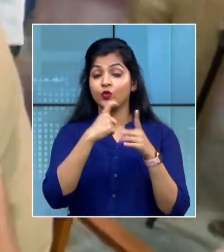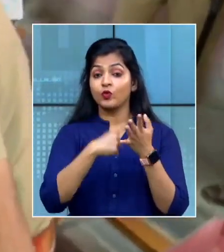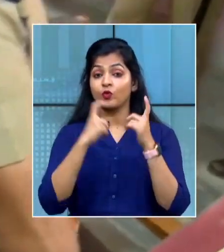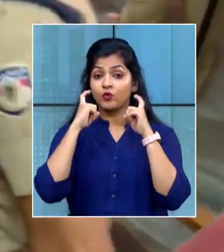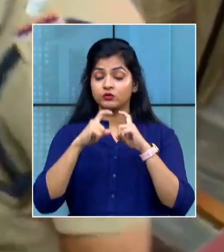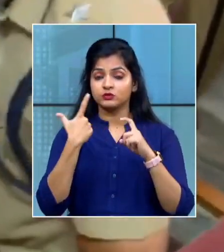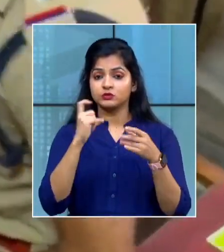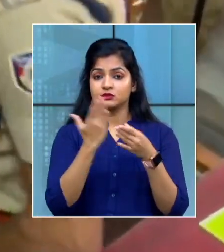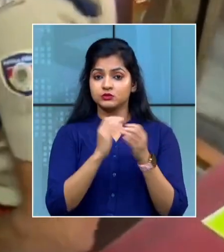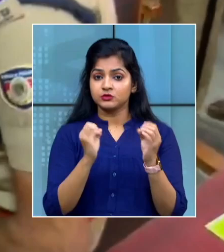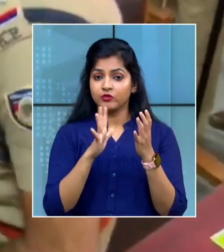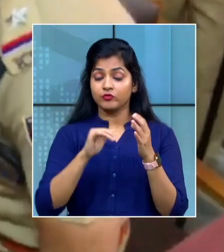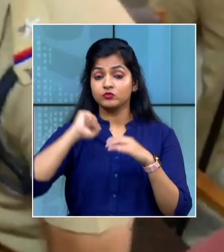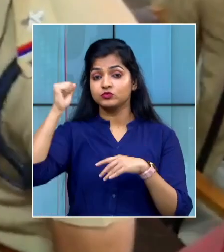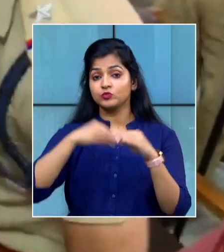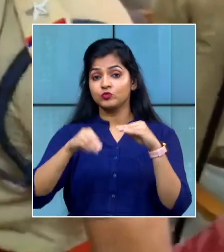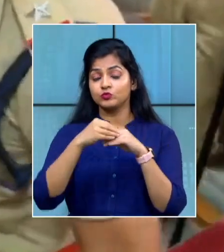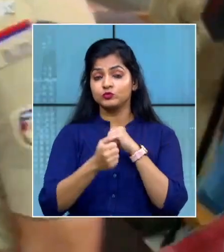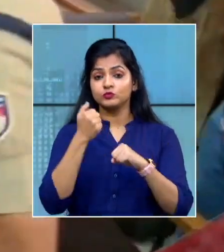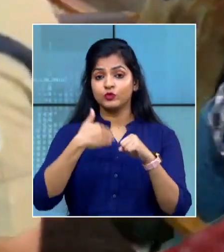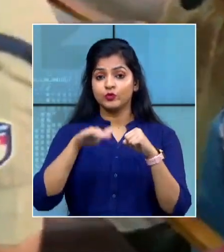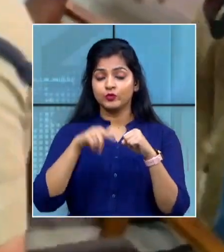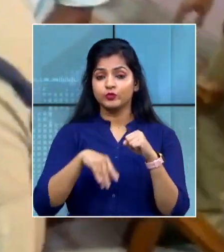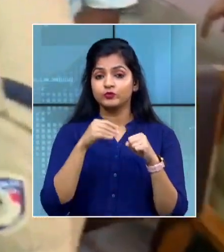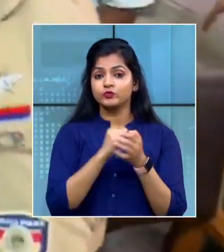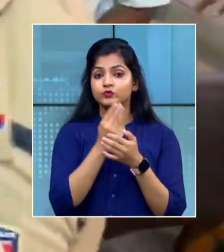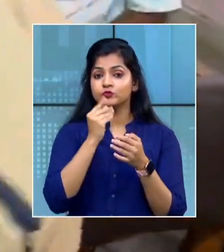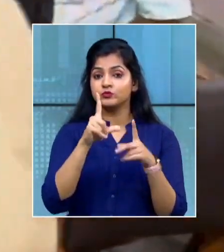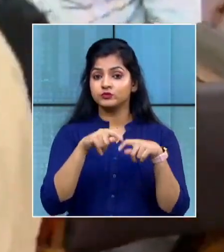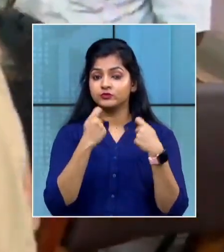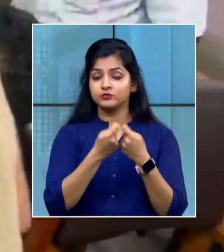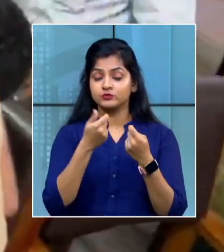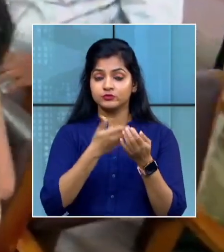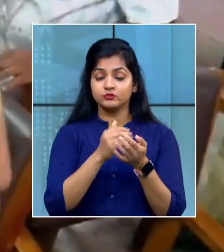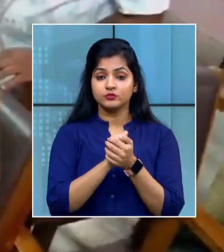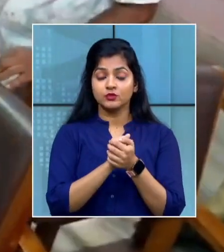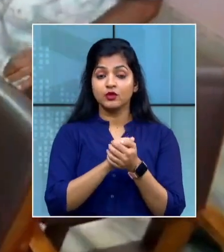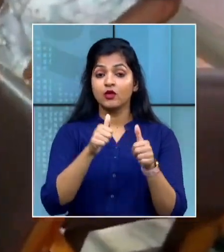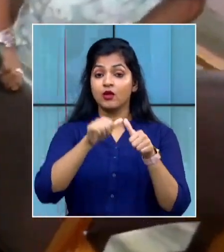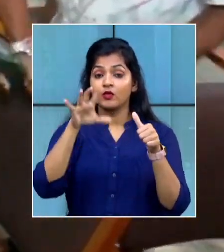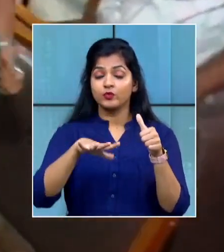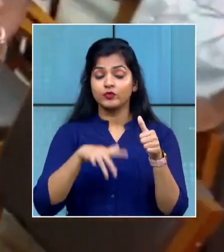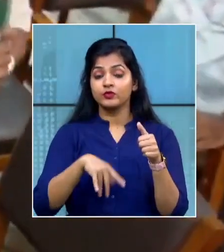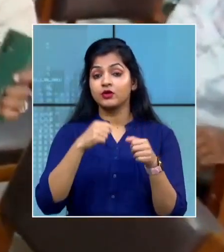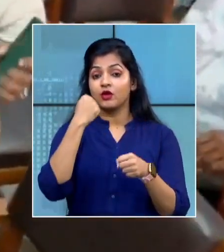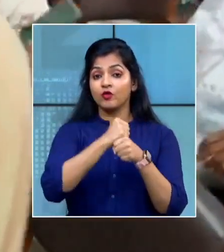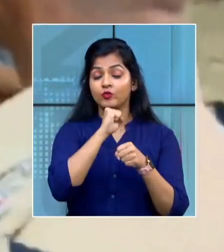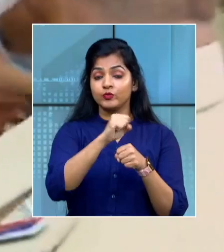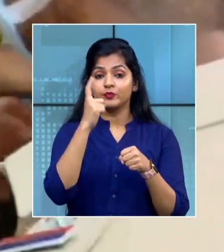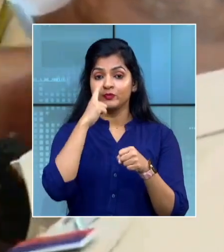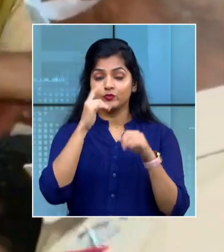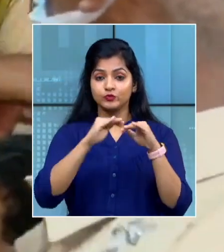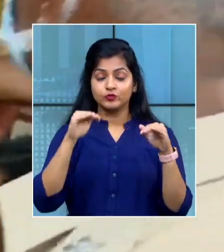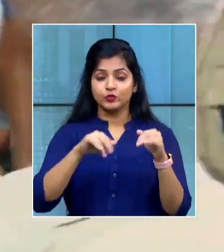ഇപ്പോൾ പ്രതിഷേധം കൂടി ശക്തമാക്കുകയാണ് യൂത്ത് കോൺഗ്രസ്. ആലപ്പുഴ സർക്കാർ വനിതാ ശിശു ആശുപത്രിക്ക് മുമ്പിലാണ് പ്രതിഷേധം നടക്കുന്നത്.